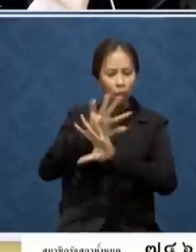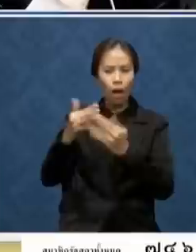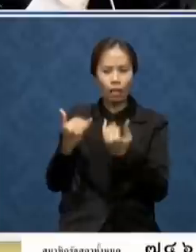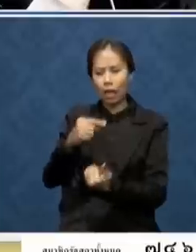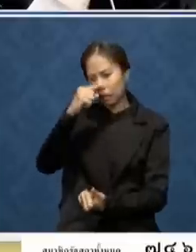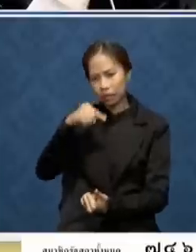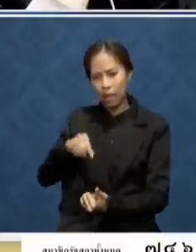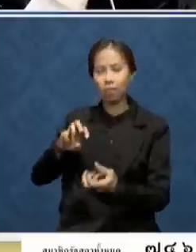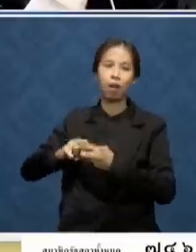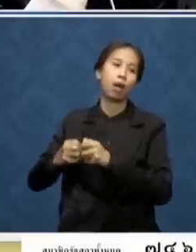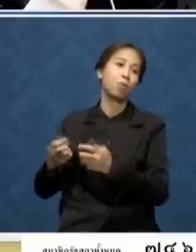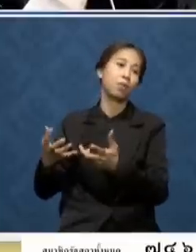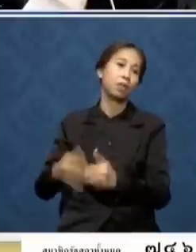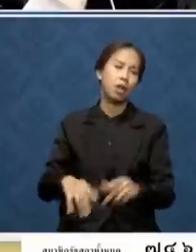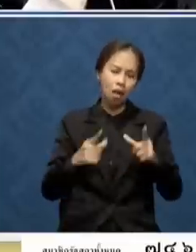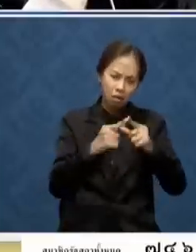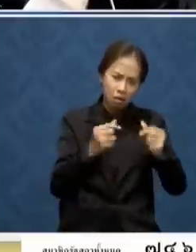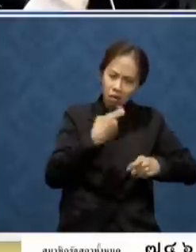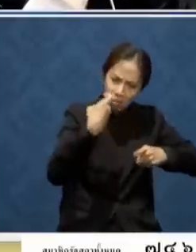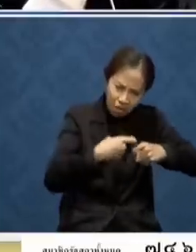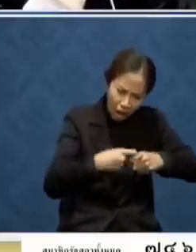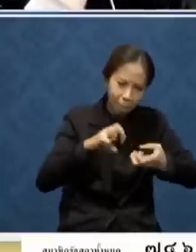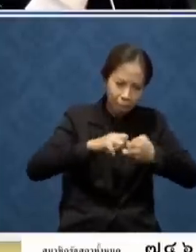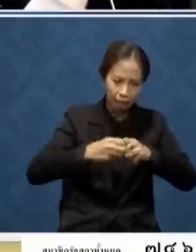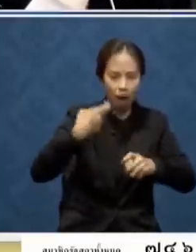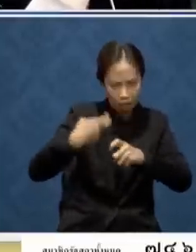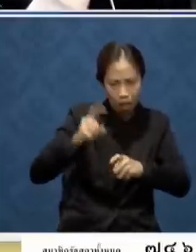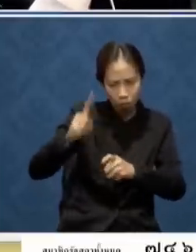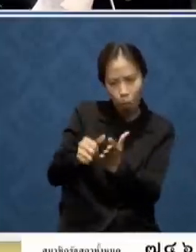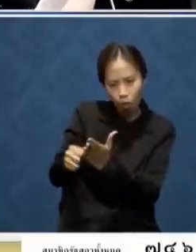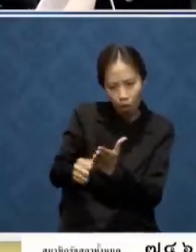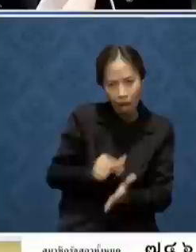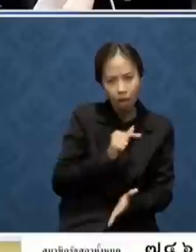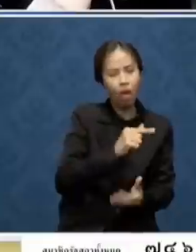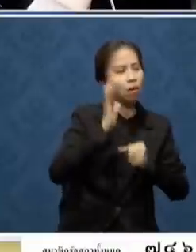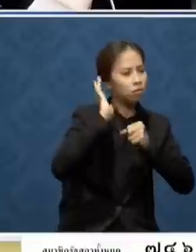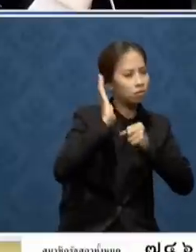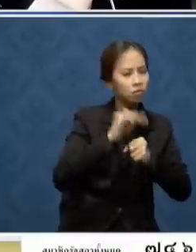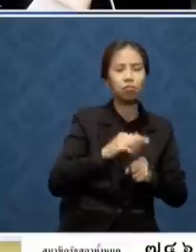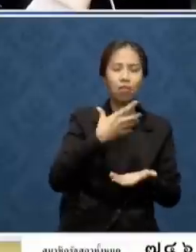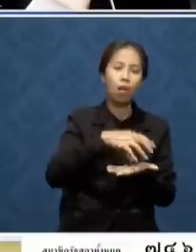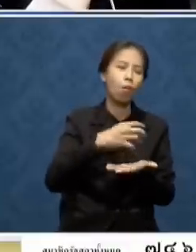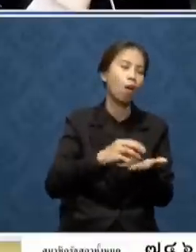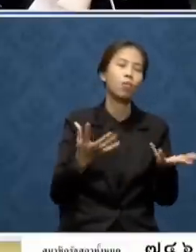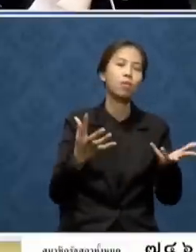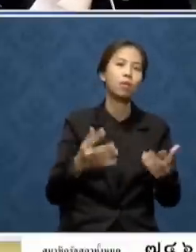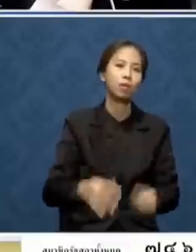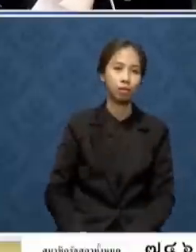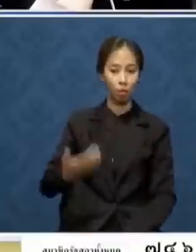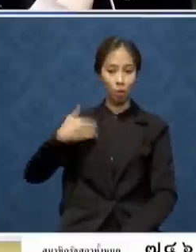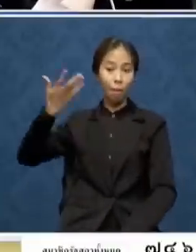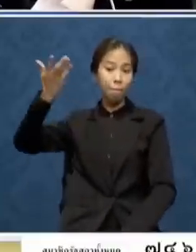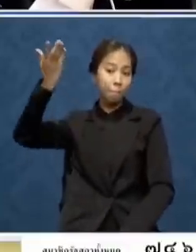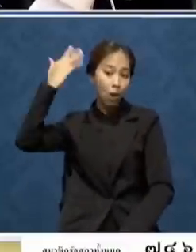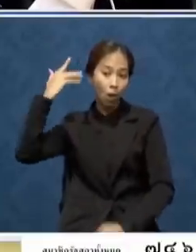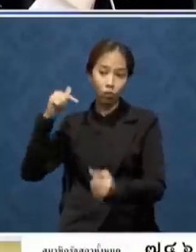ไม่ได้กล้าแตะเรื่องยากๆที่จะต้องแก้ปัญหาที่ต้นต่อฉันคิดว่าตอนท่านหาเสียงเนี่ยท่านกล้าหาญกว่า